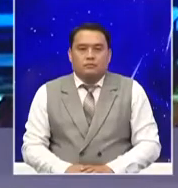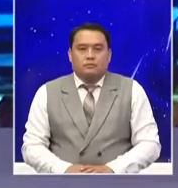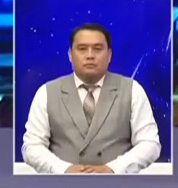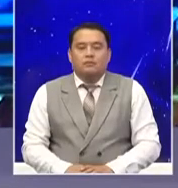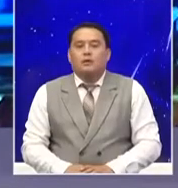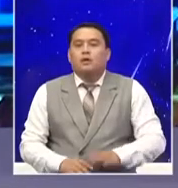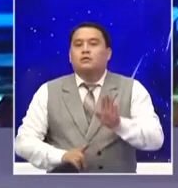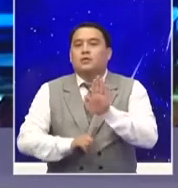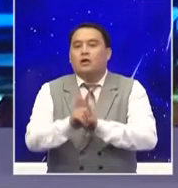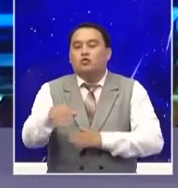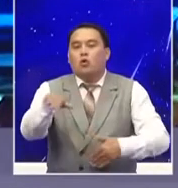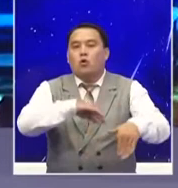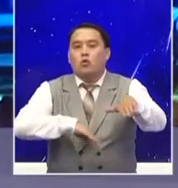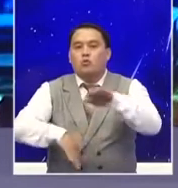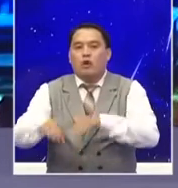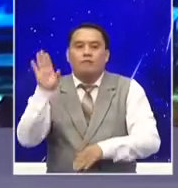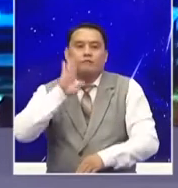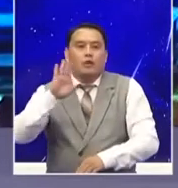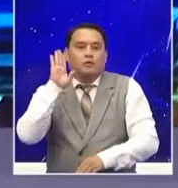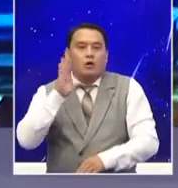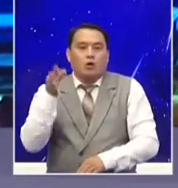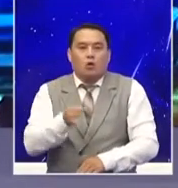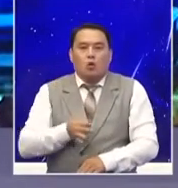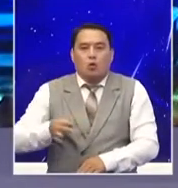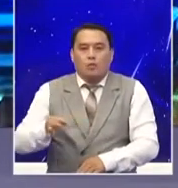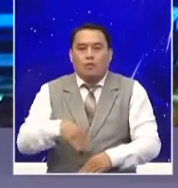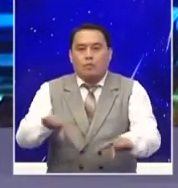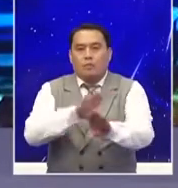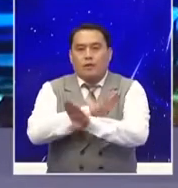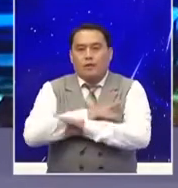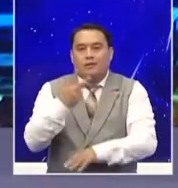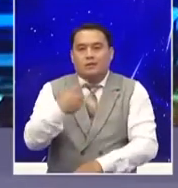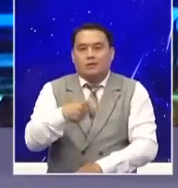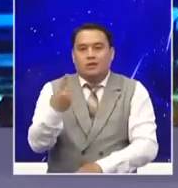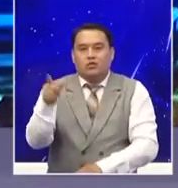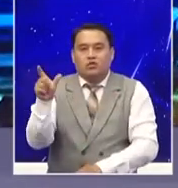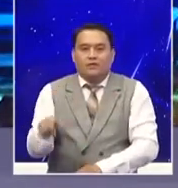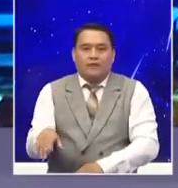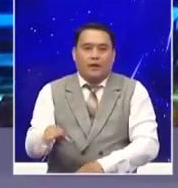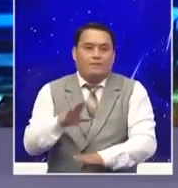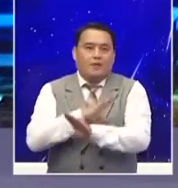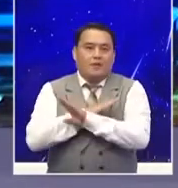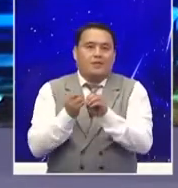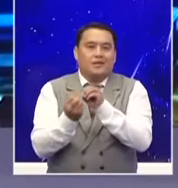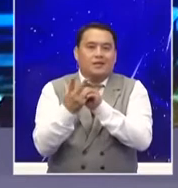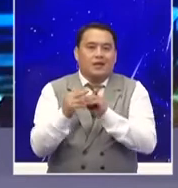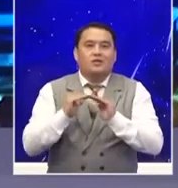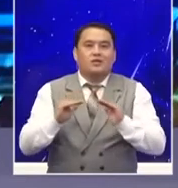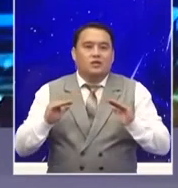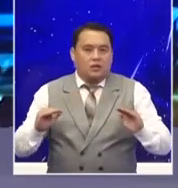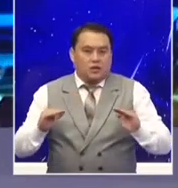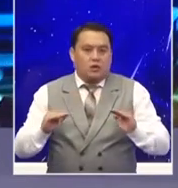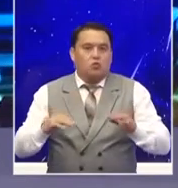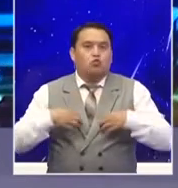С начала купального сезона на водоемах Алматинской области погибли 31 человек. 13 из них – дети. Печальную